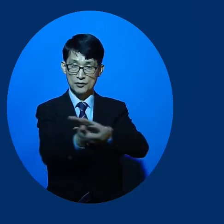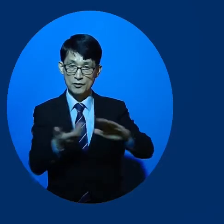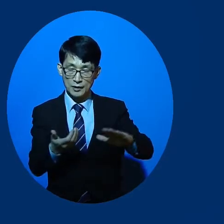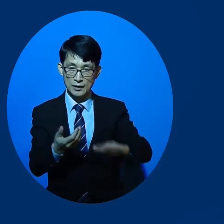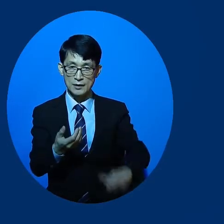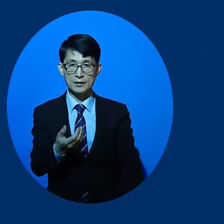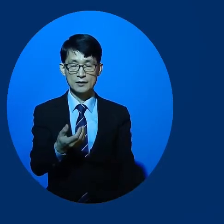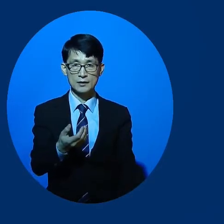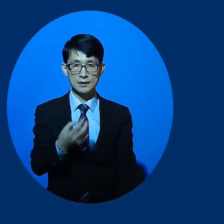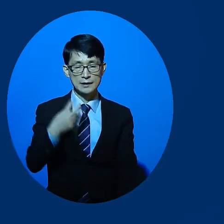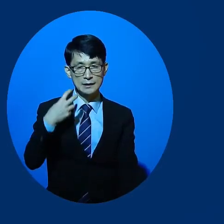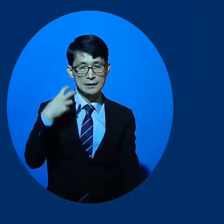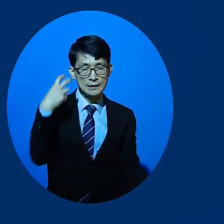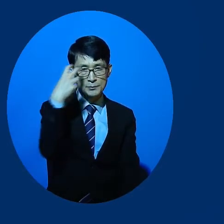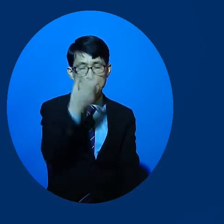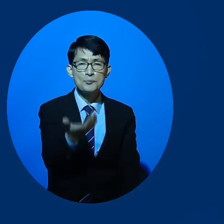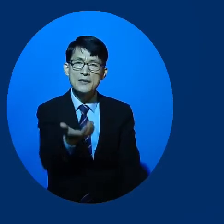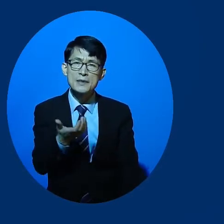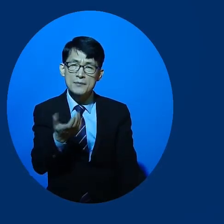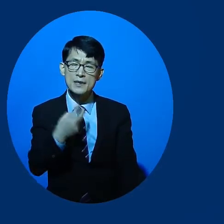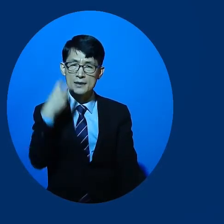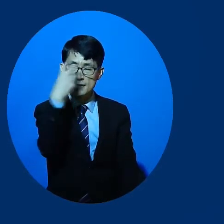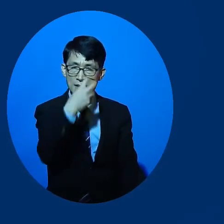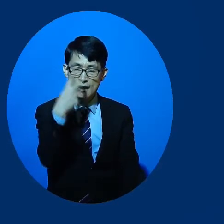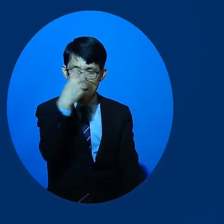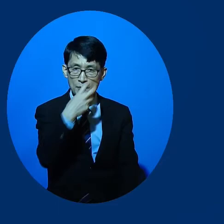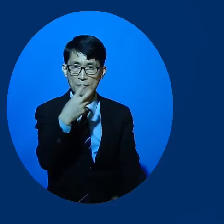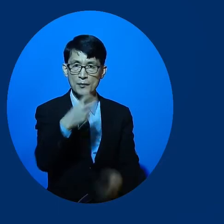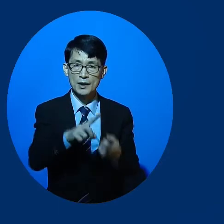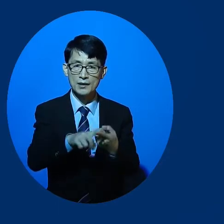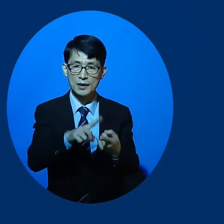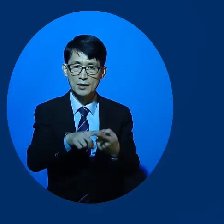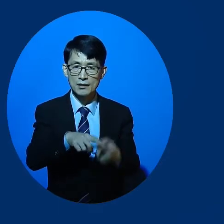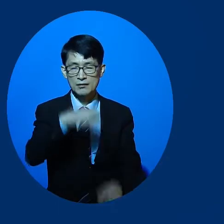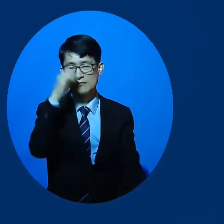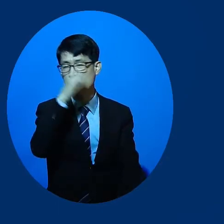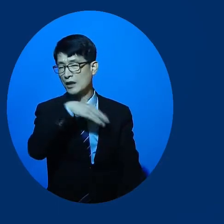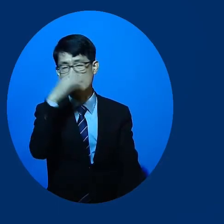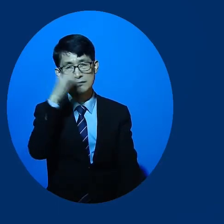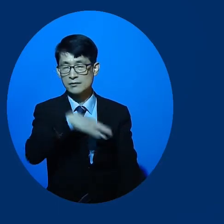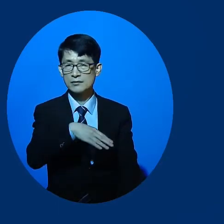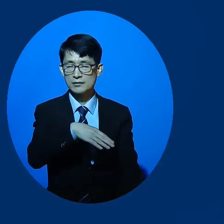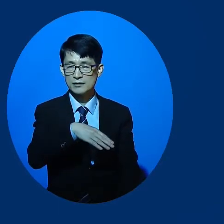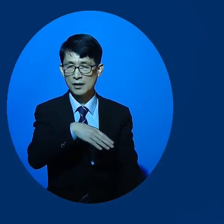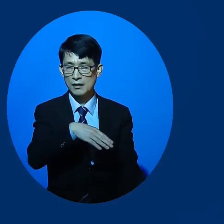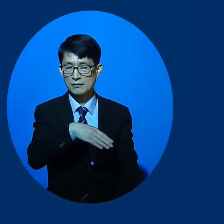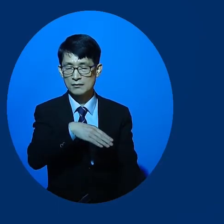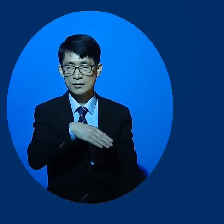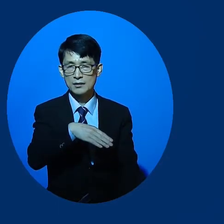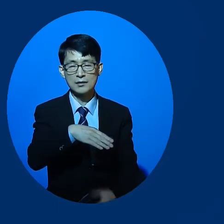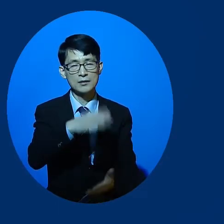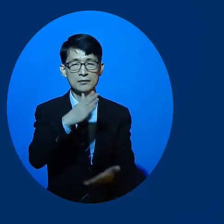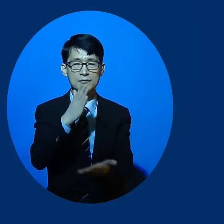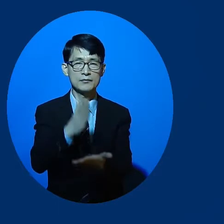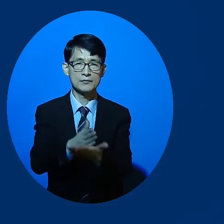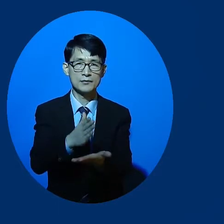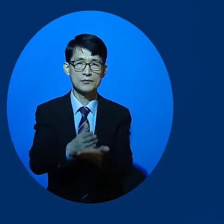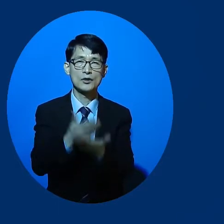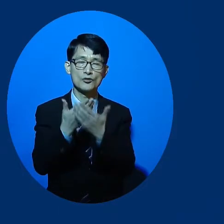할 것들을 좀 지나치게 그냥 간과하지 않았나 그런 생각을 했습니다.